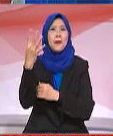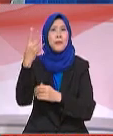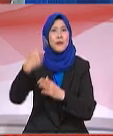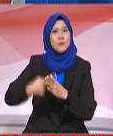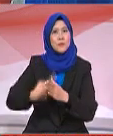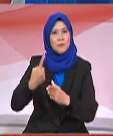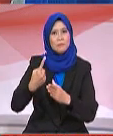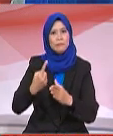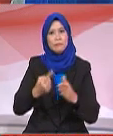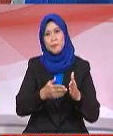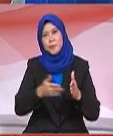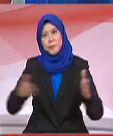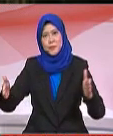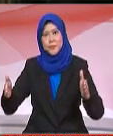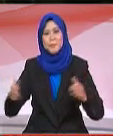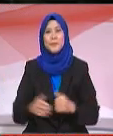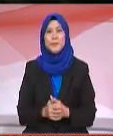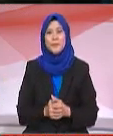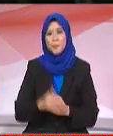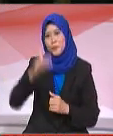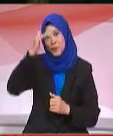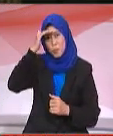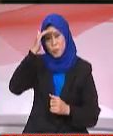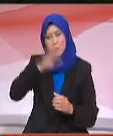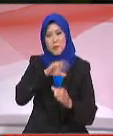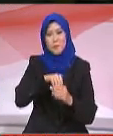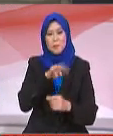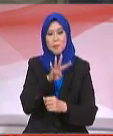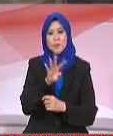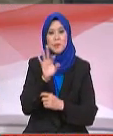bulan. Di Johor melibatkan